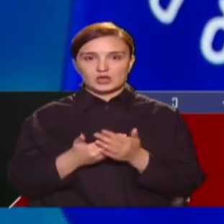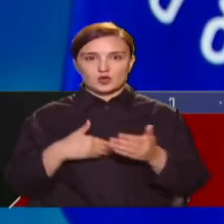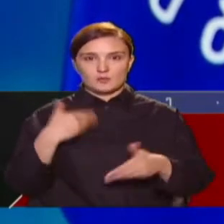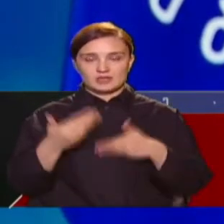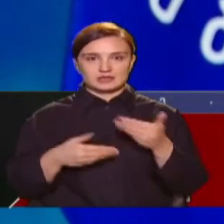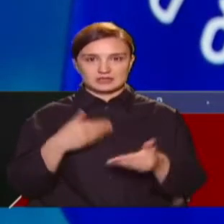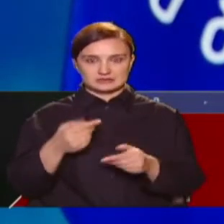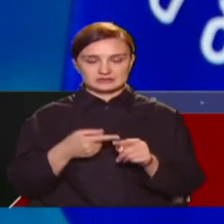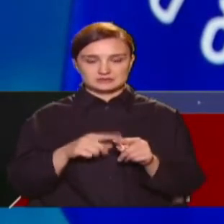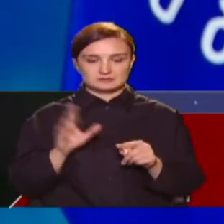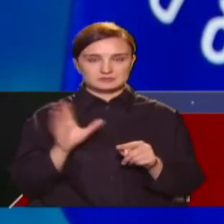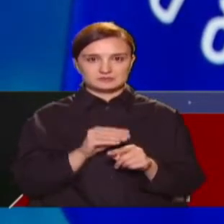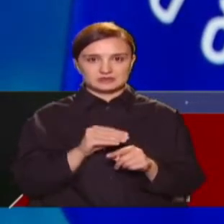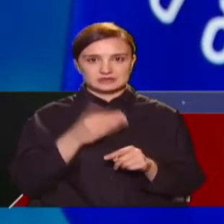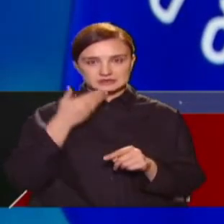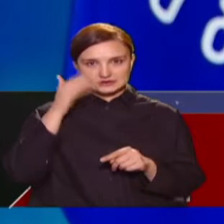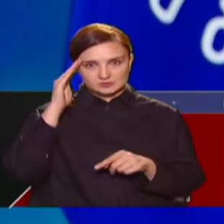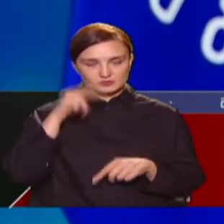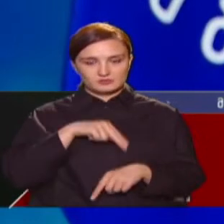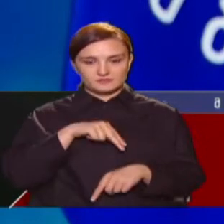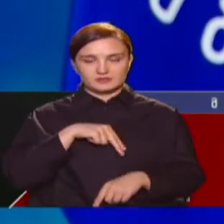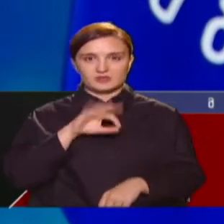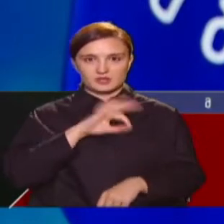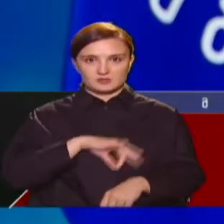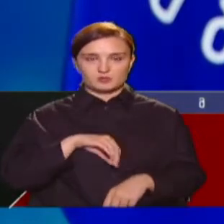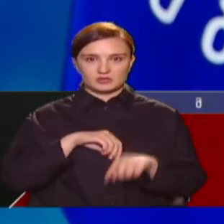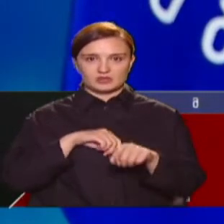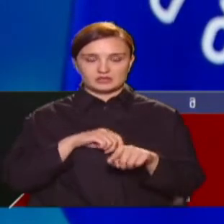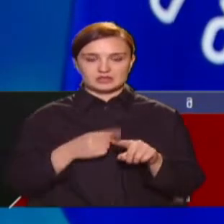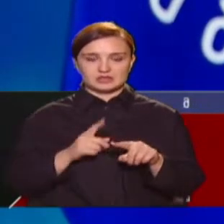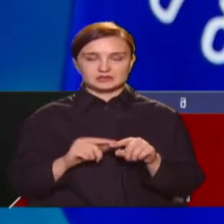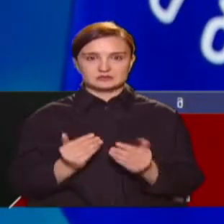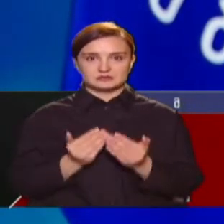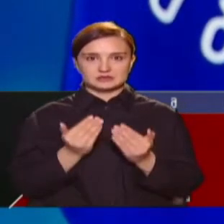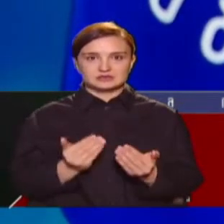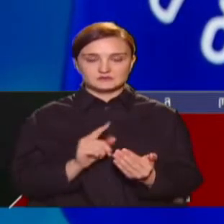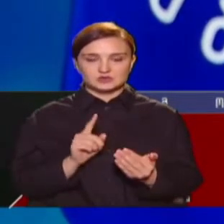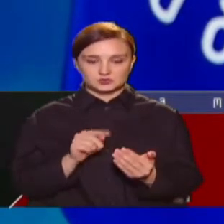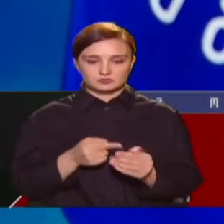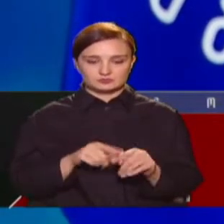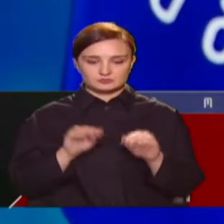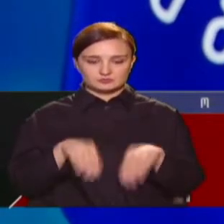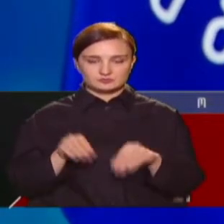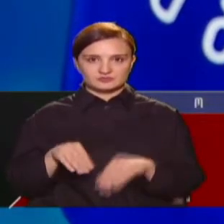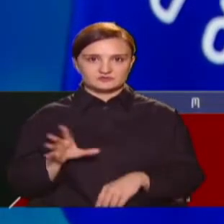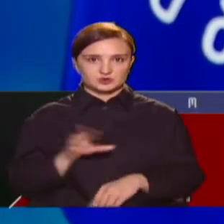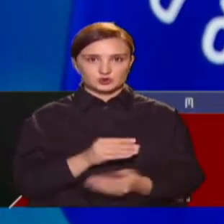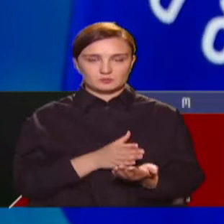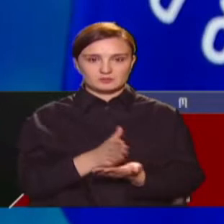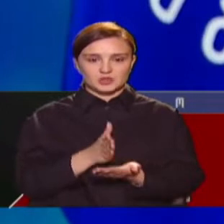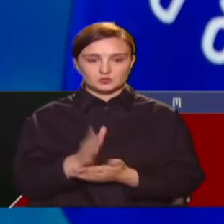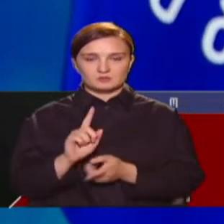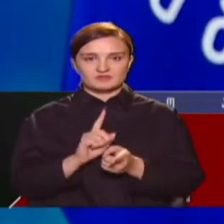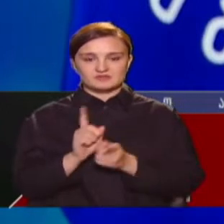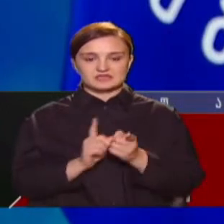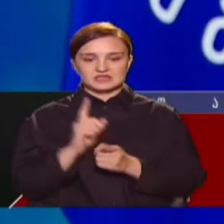მუშაობთ. თელი ზაფხული პარლამენტმა გამოიყენა, ყოველ შემთხვევაში უმრავლესობამ გამოიყენა იმისთვის, რომ დაგვემუშავებინა ყველა მიმართულებით ის ცვლილებები,